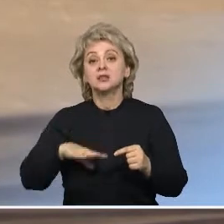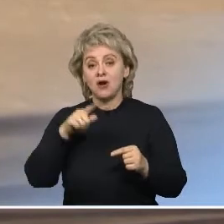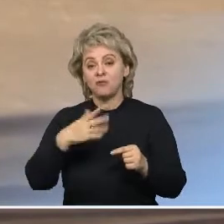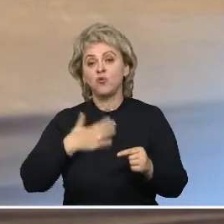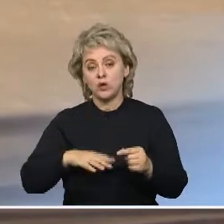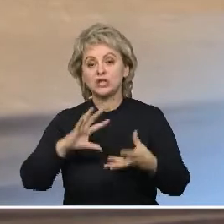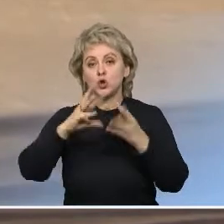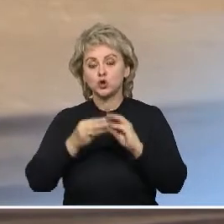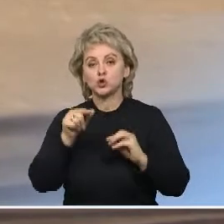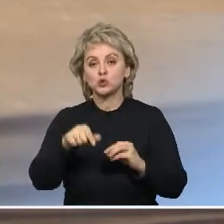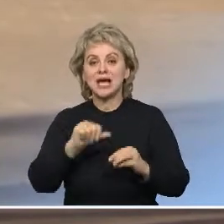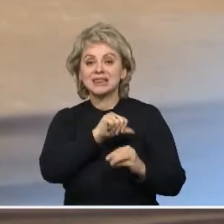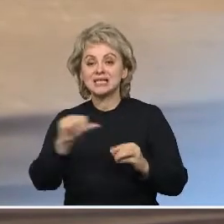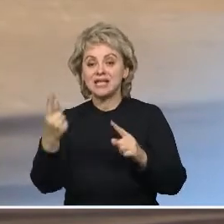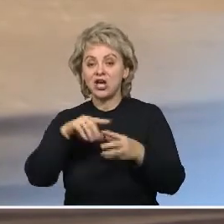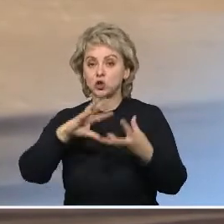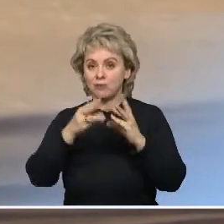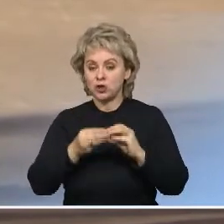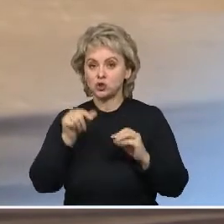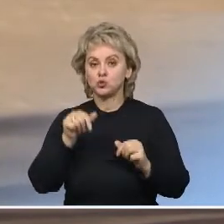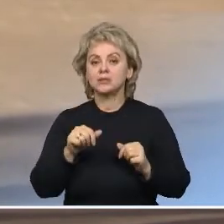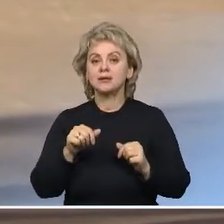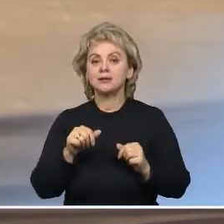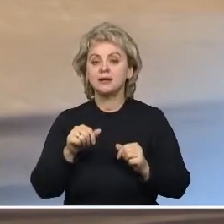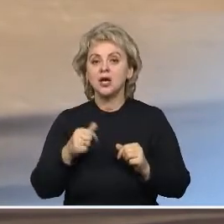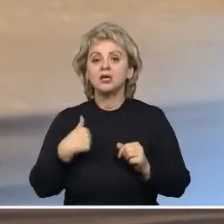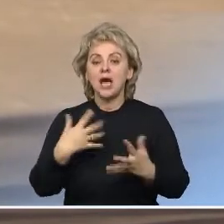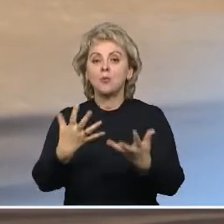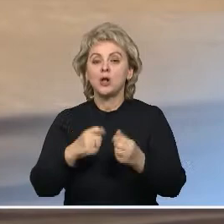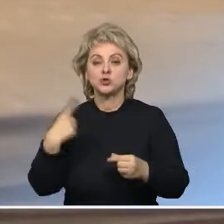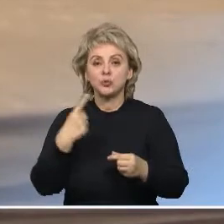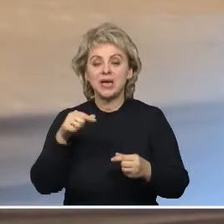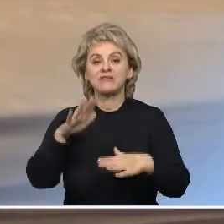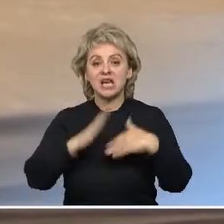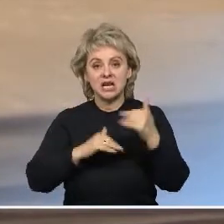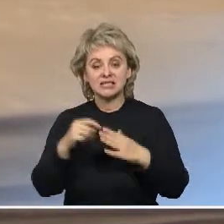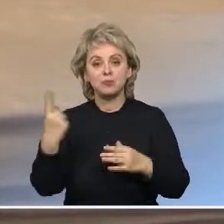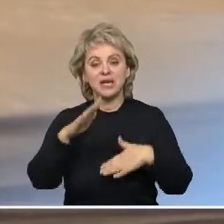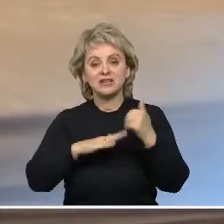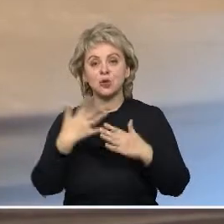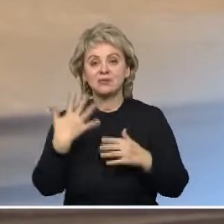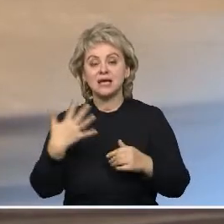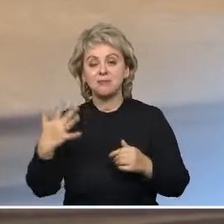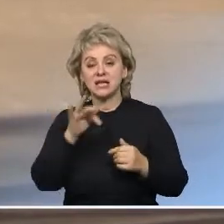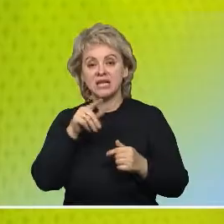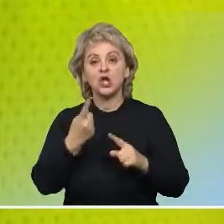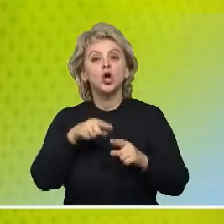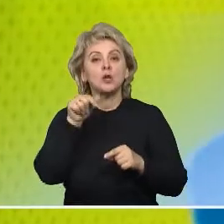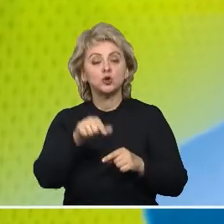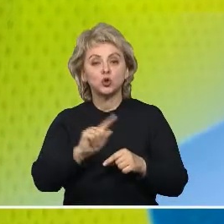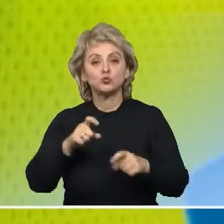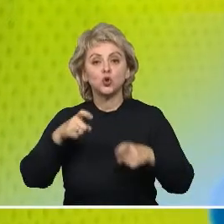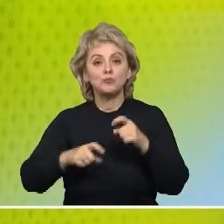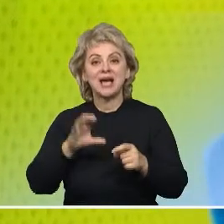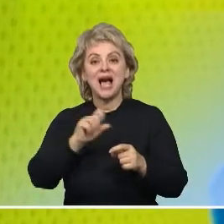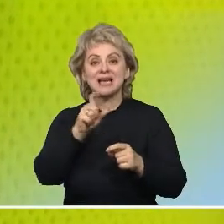тоже результатом. На основании этого результата я получил первый разряд. Первый разряд 55 лет. И это при том, что